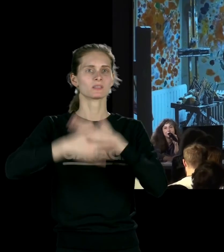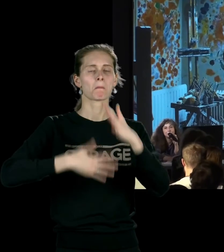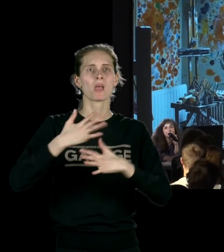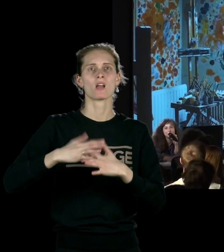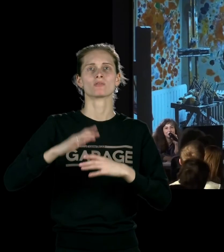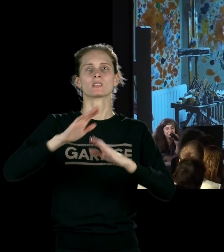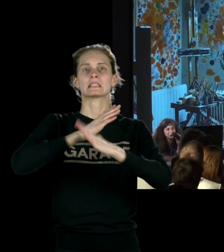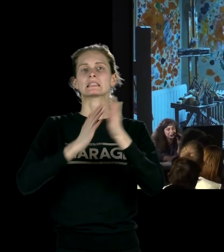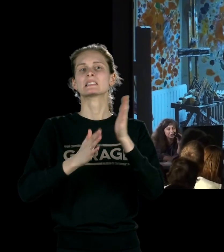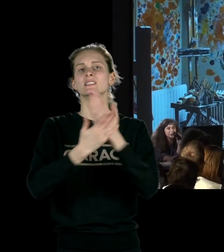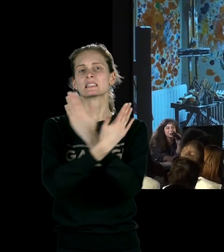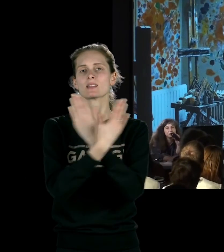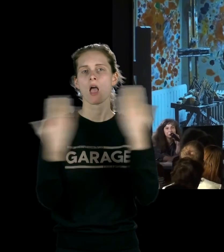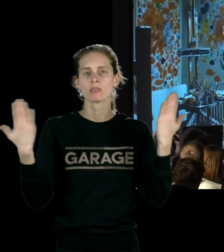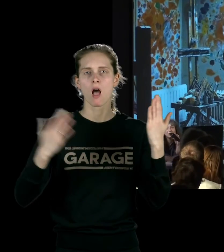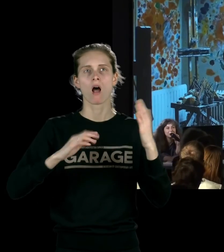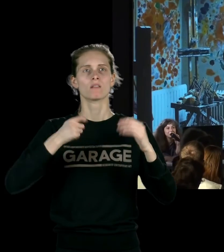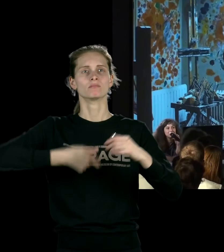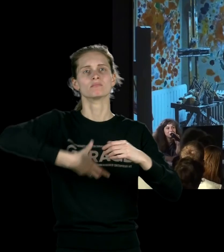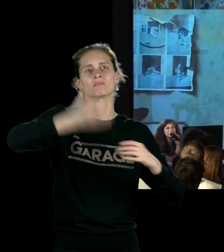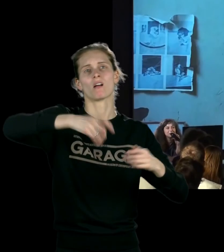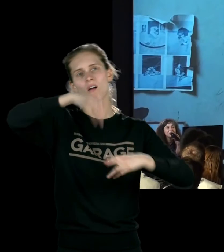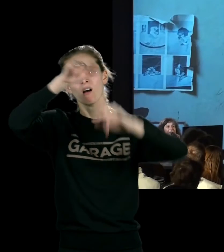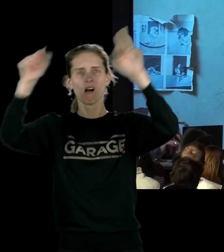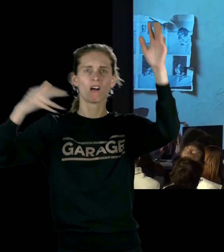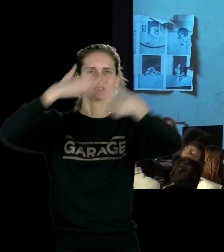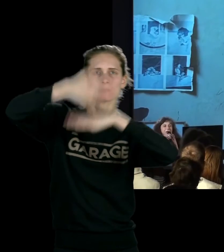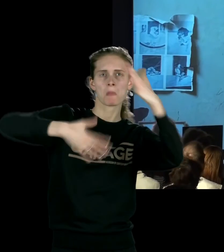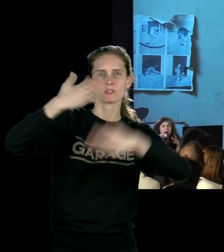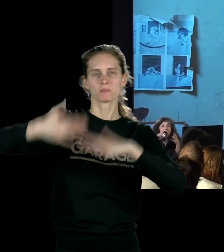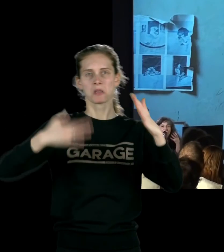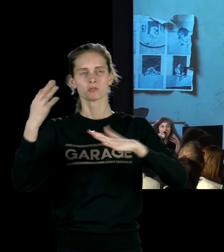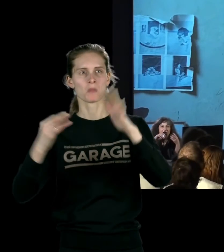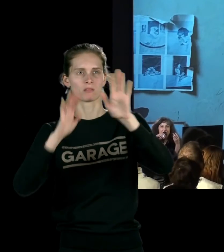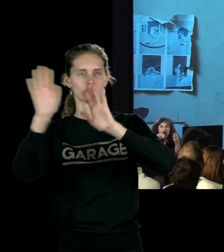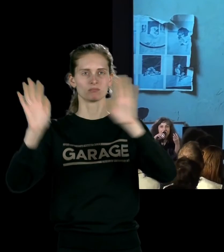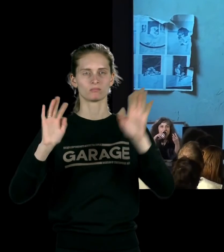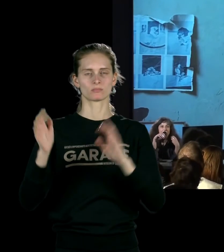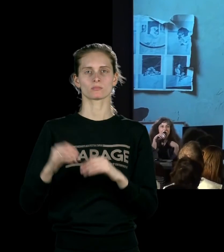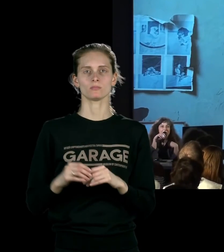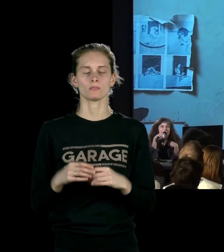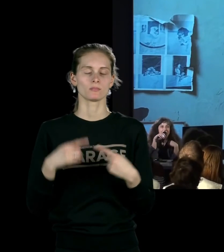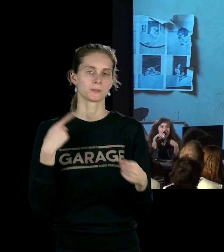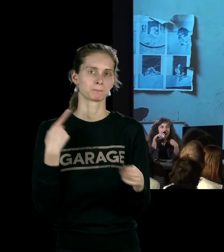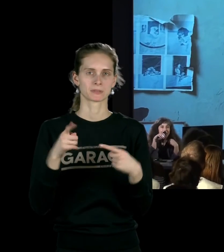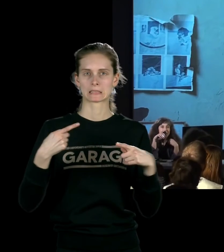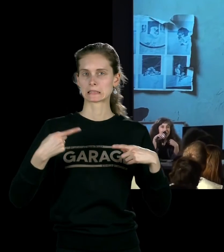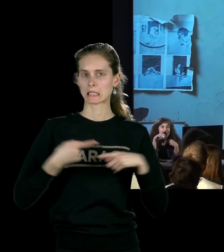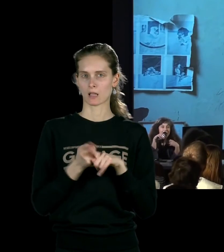стенах мастерской, вот эти вот стены, это его палитры, собственно говоря. Абсолютно другая техника живописи. Он писал